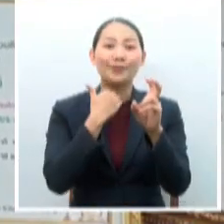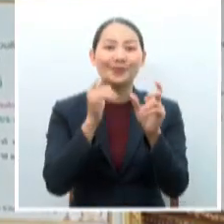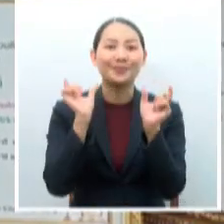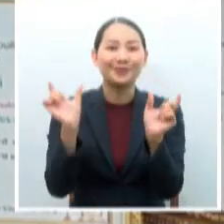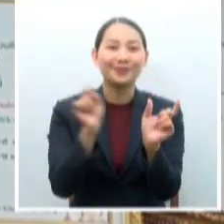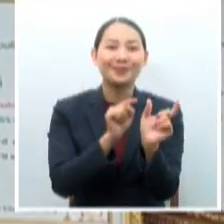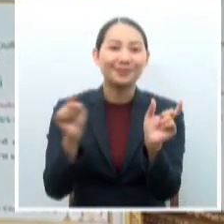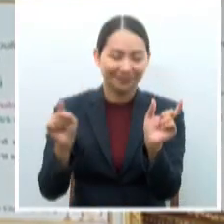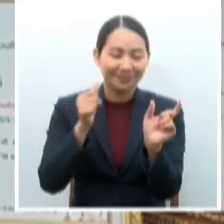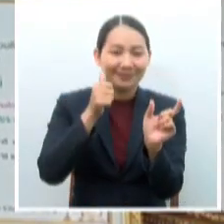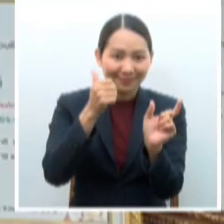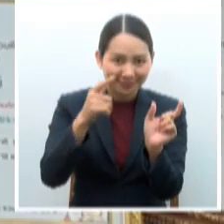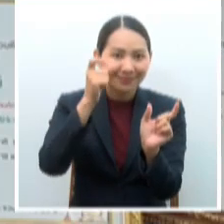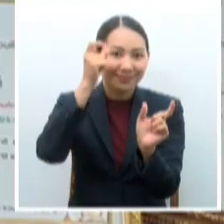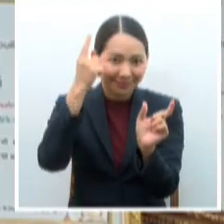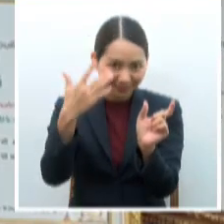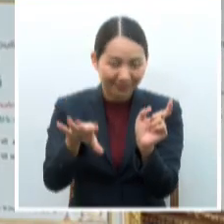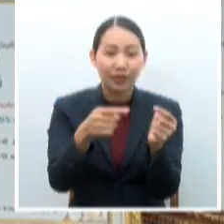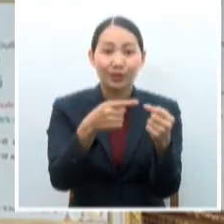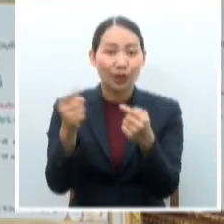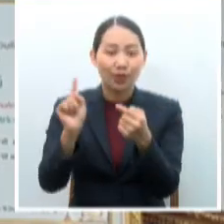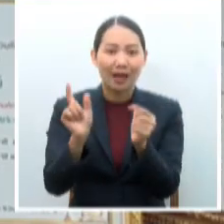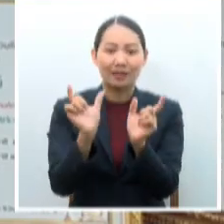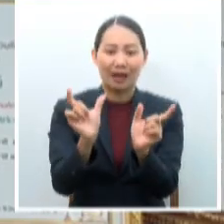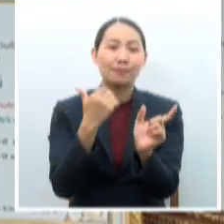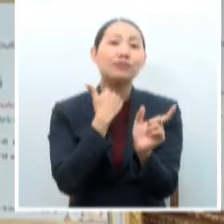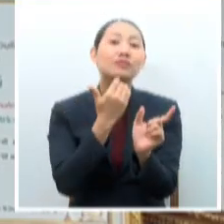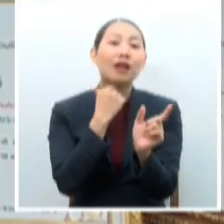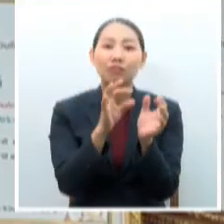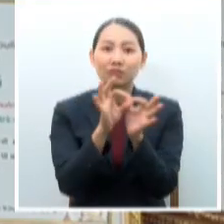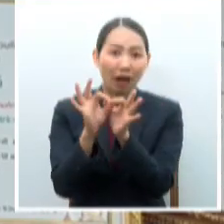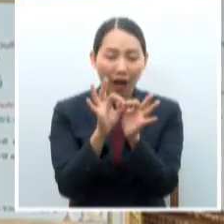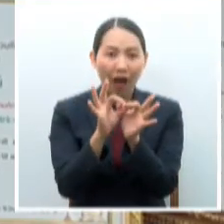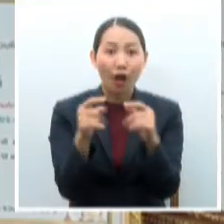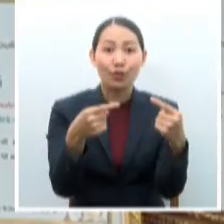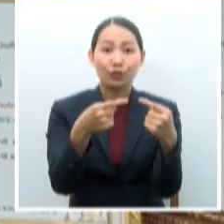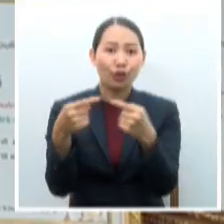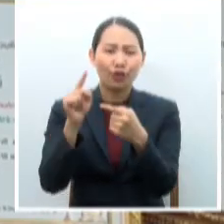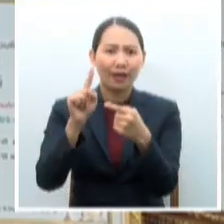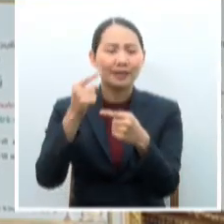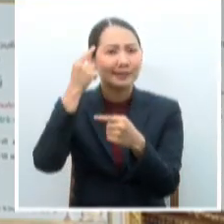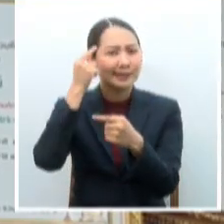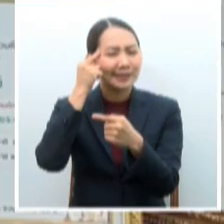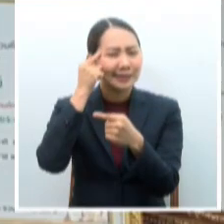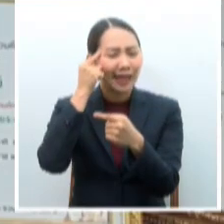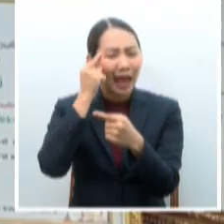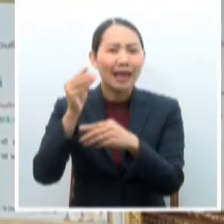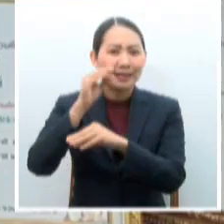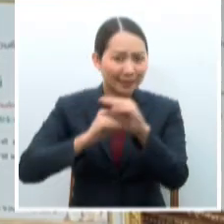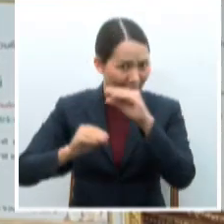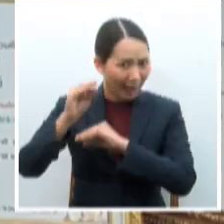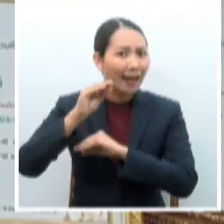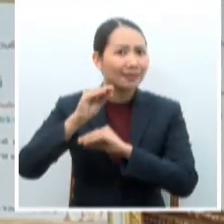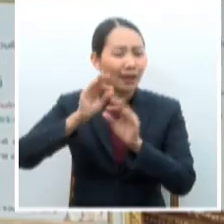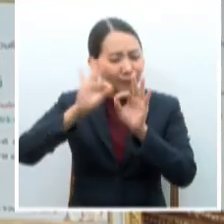นั่นคือให้เขาเอาคำคล้องจองนะคะมาผูกเป็นเรื่องเป็นราวเป็นนิทานเป็นนิทานประจำตัวของตัวเ